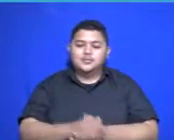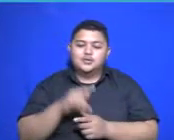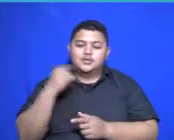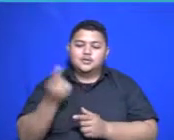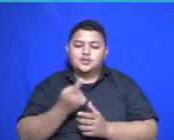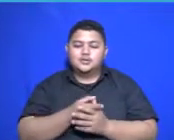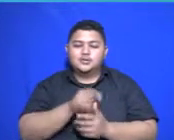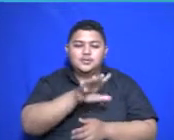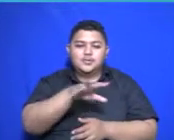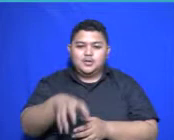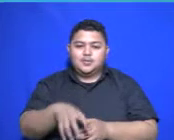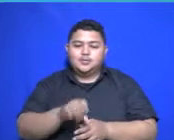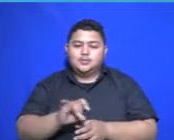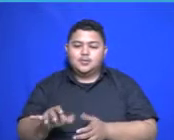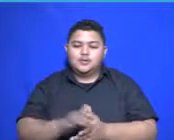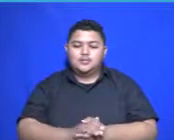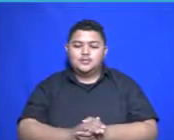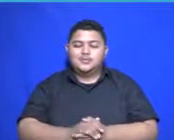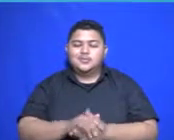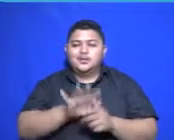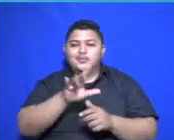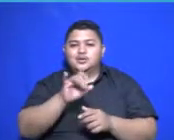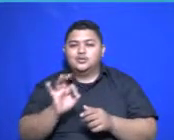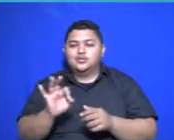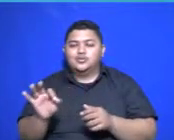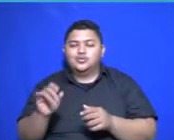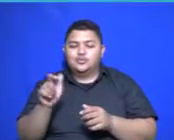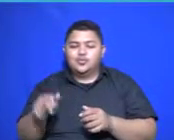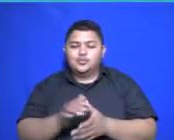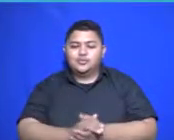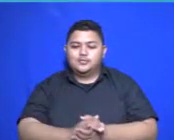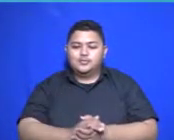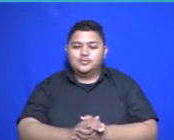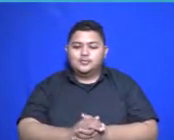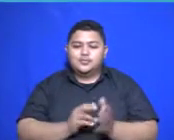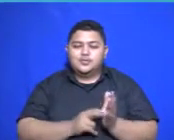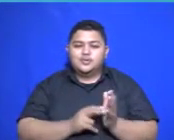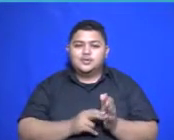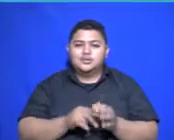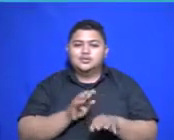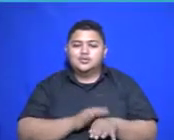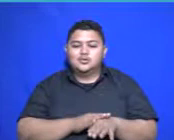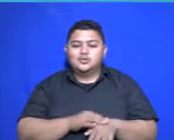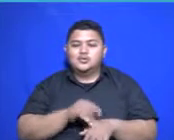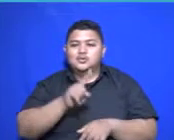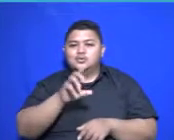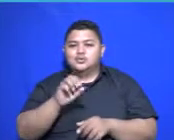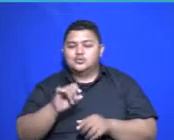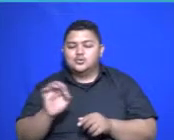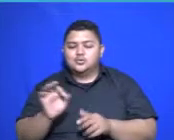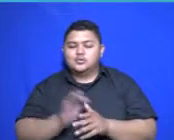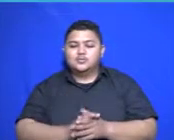di 5 lokasi yang melibatkan 5.000 orang. Kemudian persemaian nilai budaya ada 101 lokasi yang